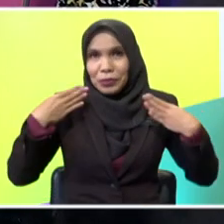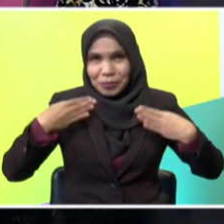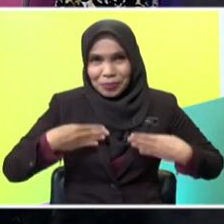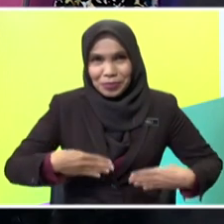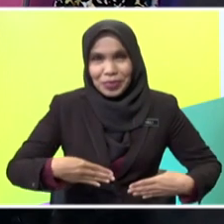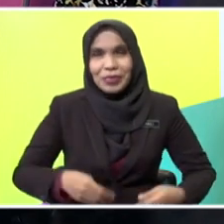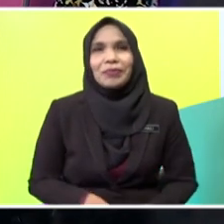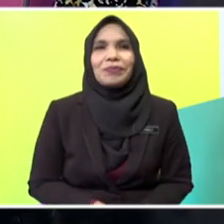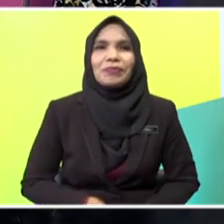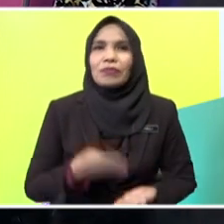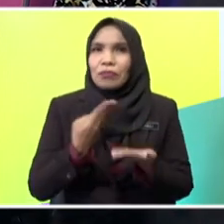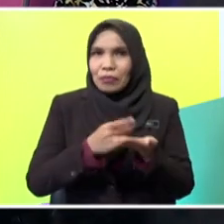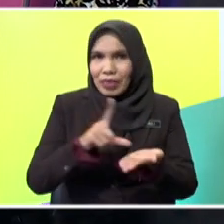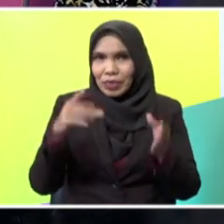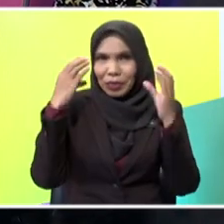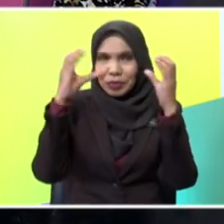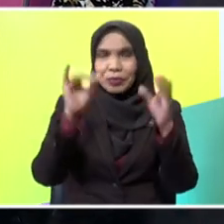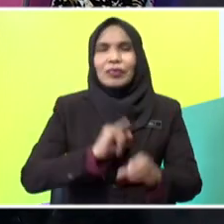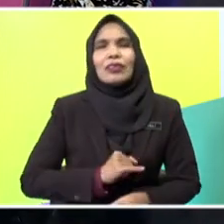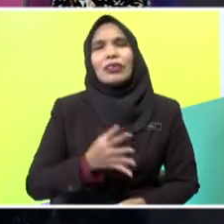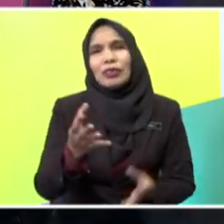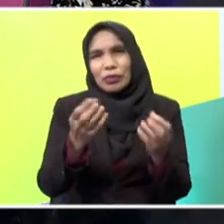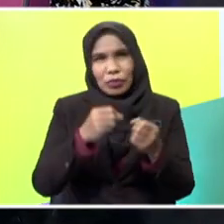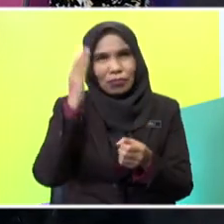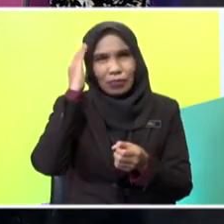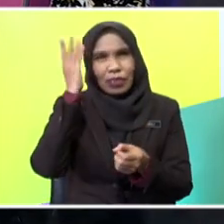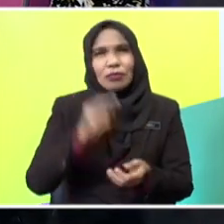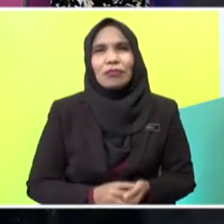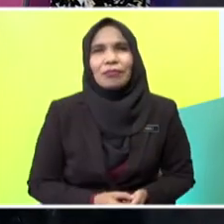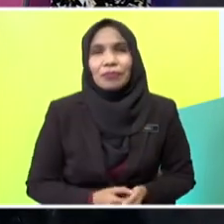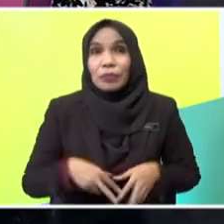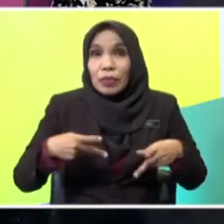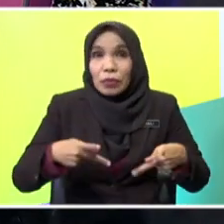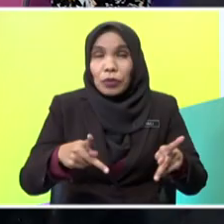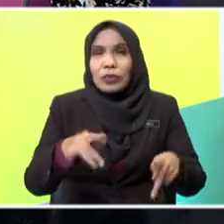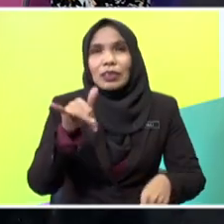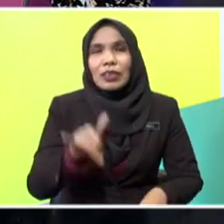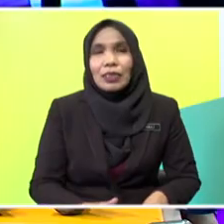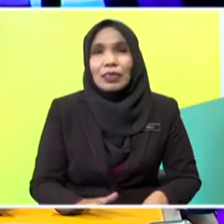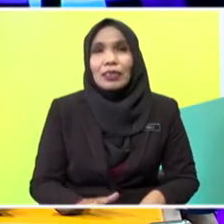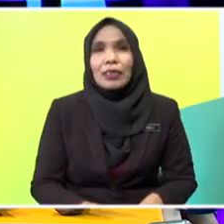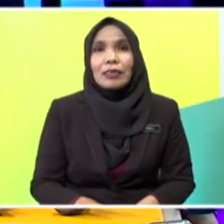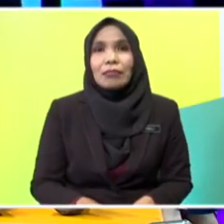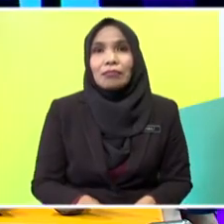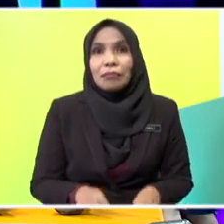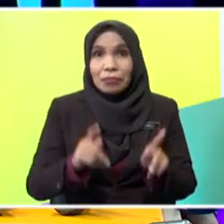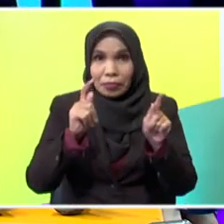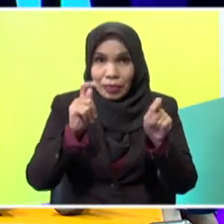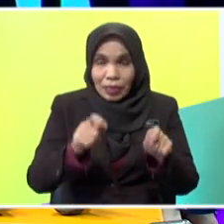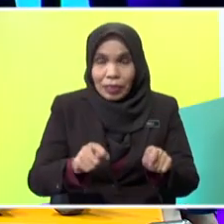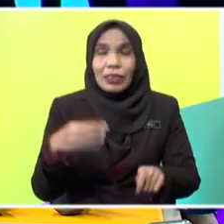Cikgu. Saya nak tahu juga antara proses-proses yang perlu kita buat selain pola